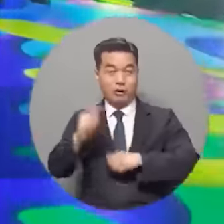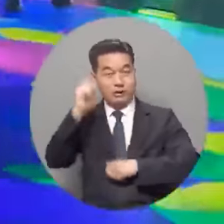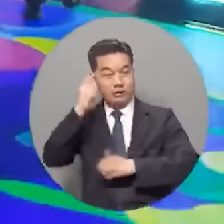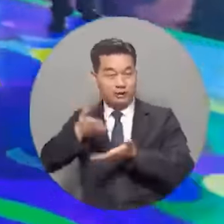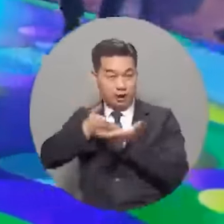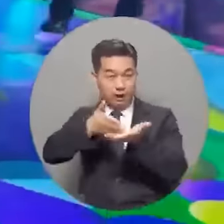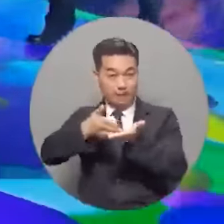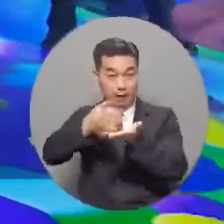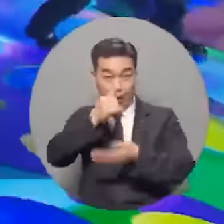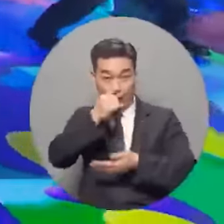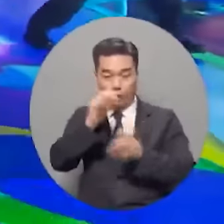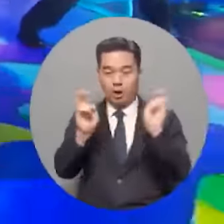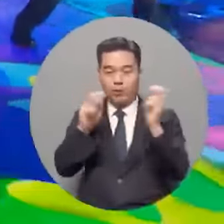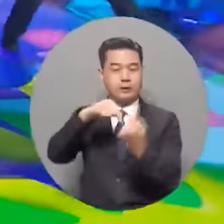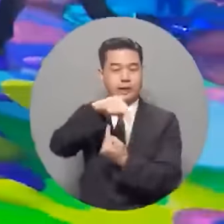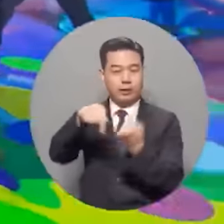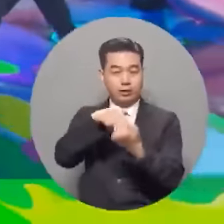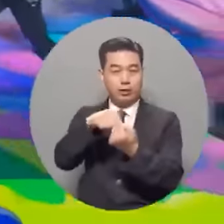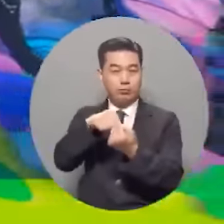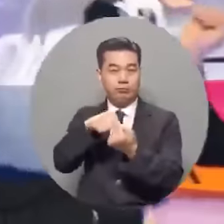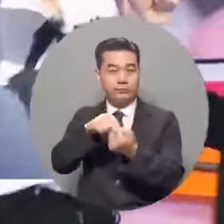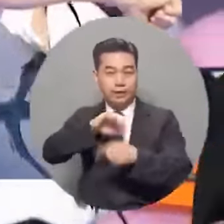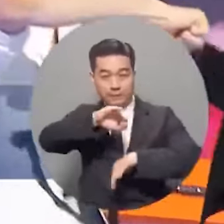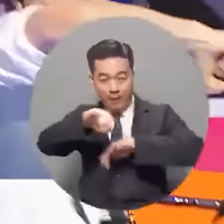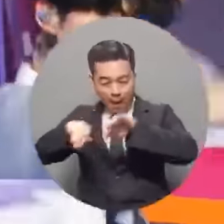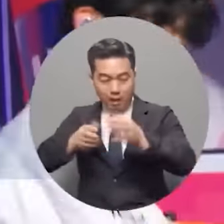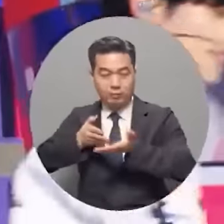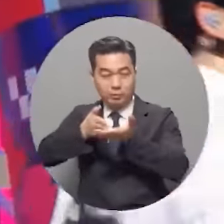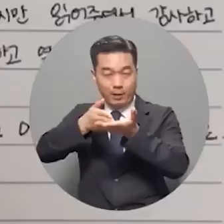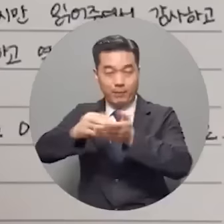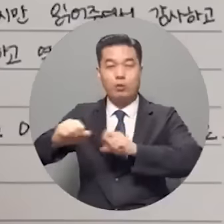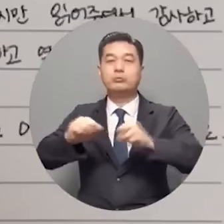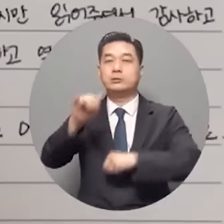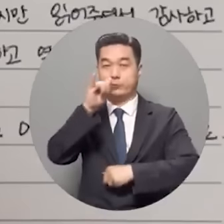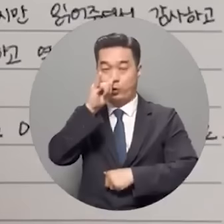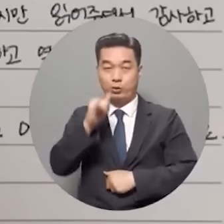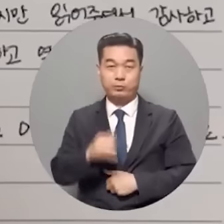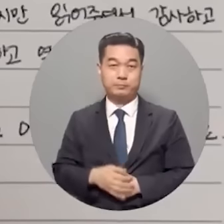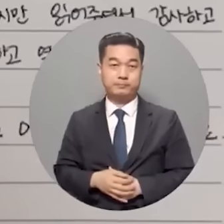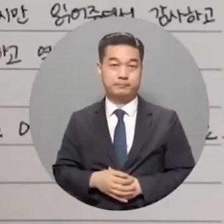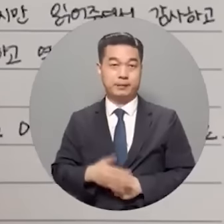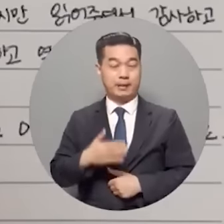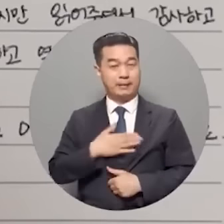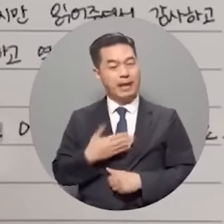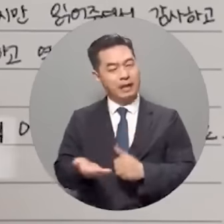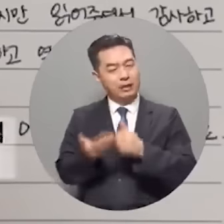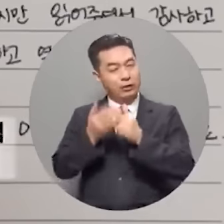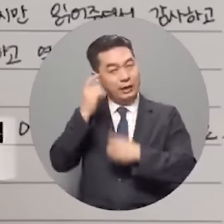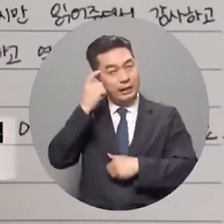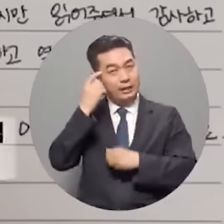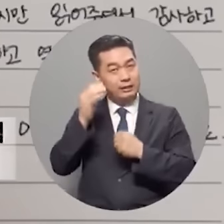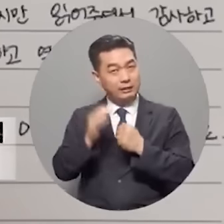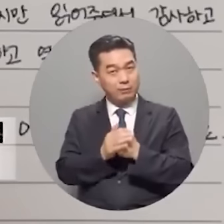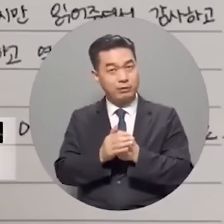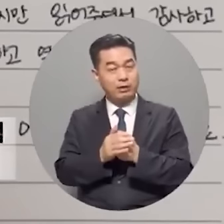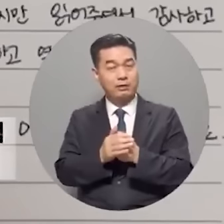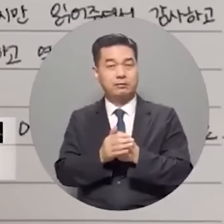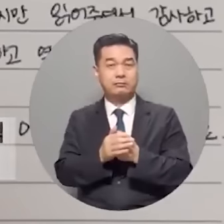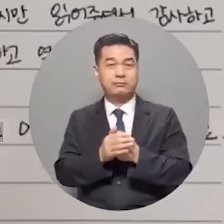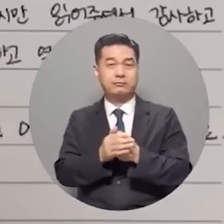하는 회사 경영에도 또 목소리를 내려고 하는 그런 움직임이 생겼고 다만 내가 키웠다는 생각에 열애설에 과한